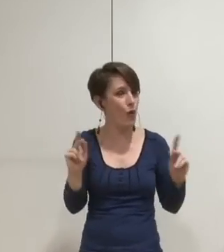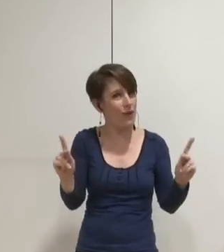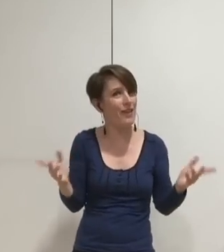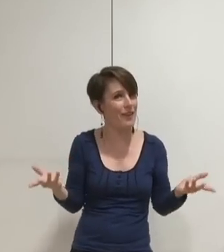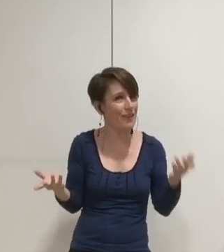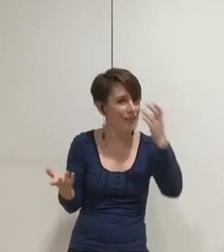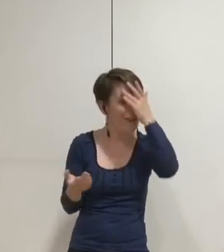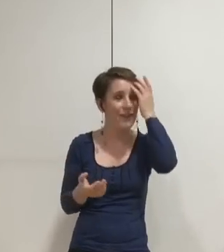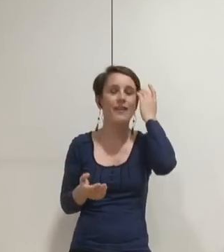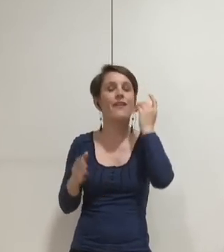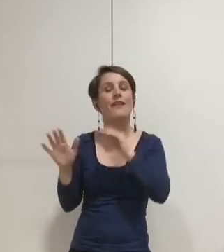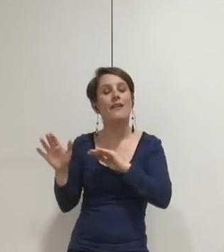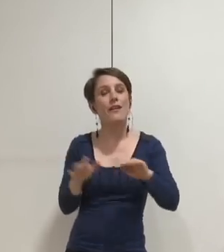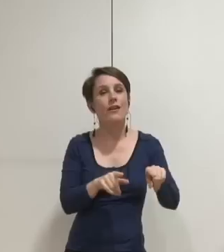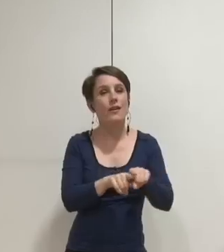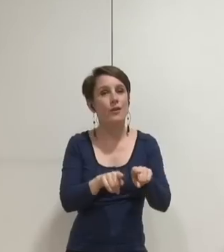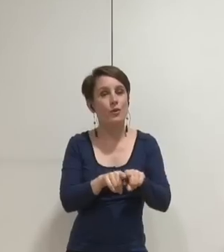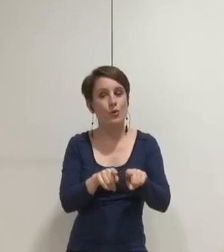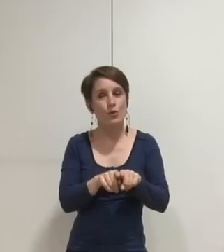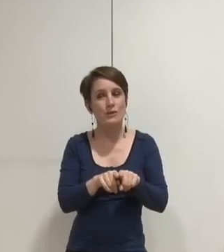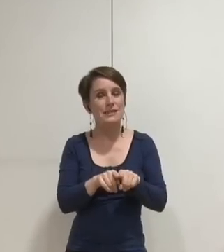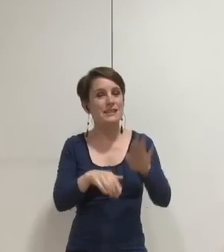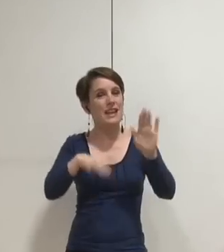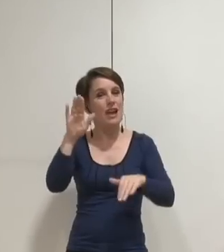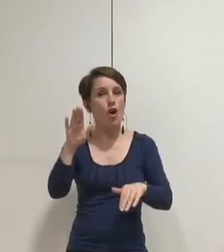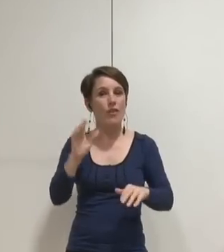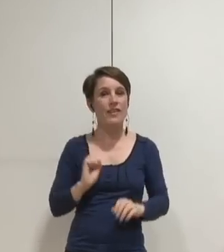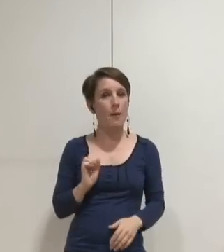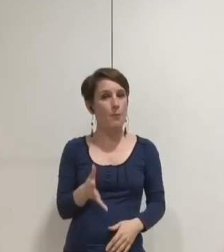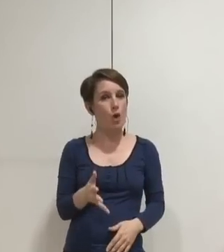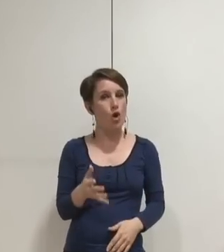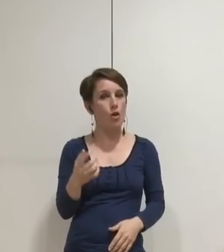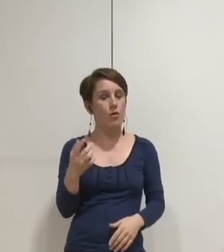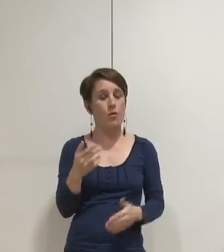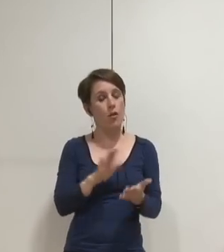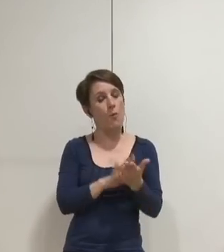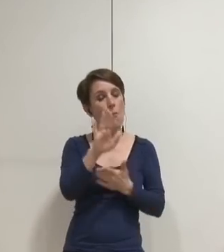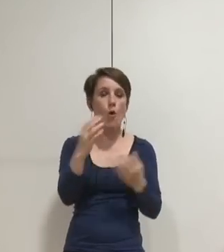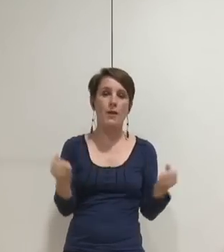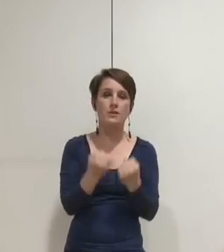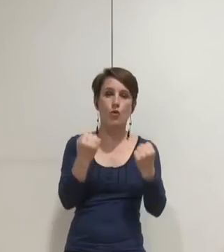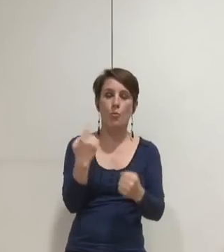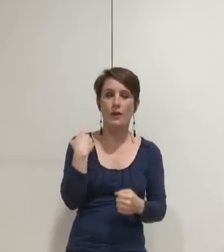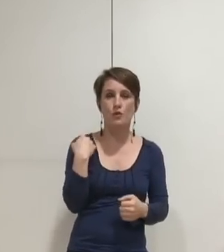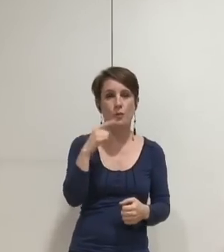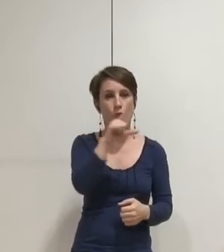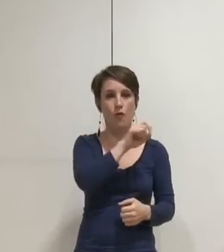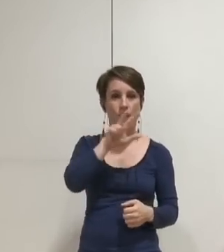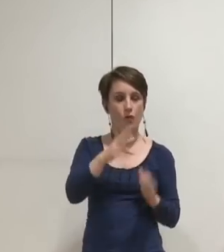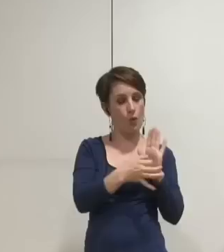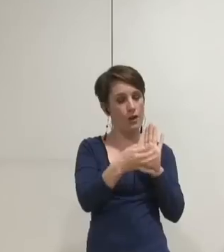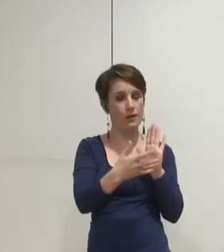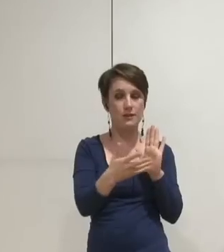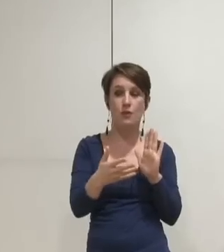le Lot l'engagement de campagne du candidat Piol numéro 23 qui dit que les contrats de délégation et les suppressions